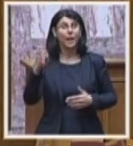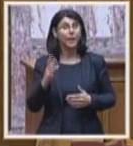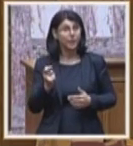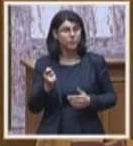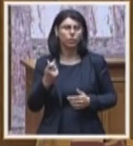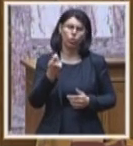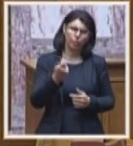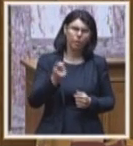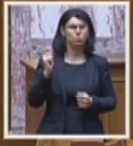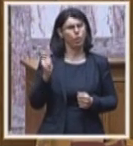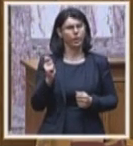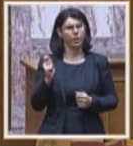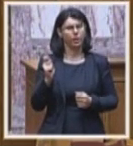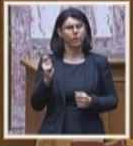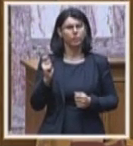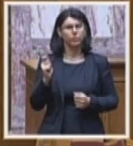κοινωνική,